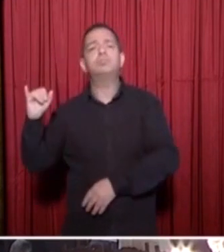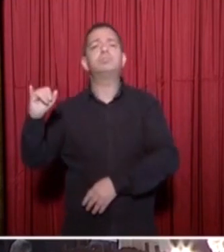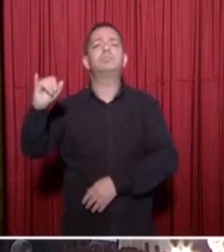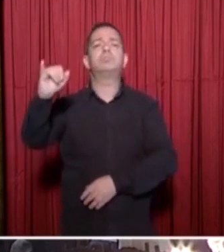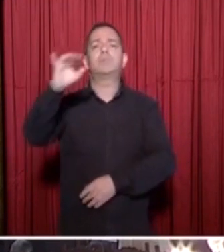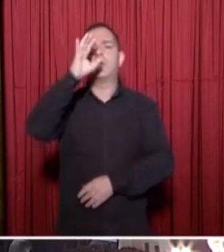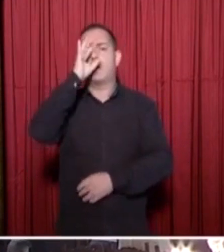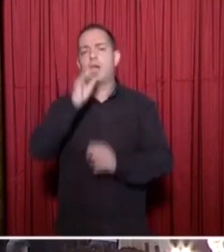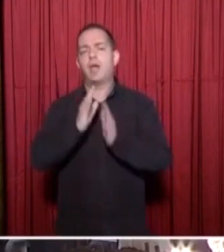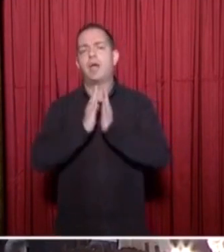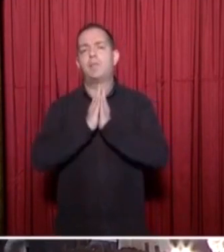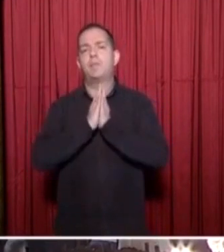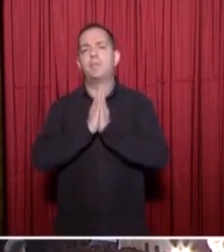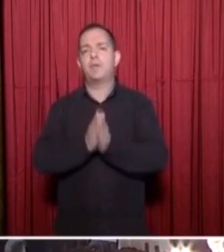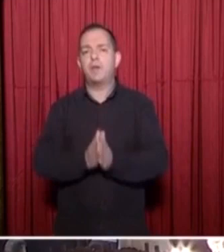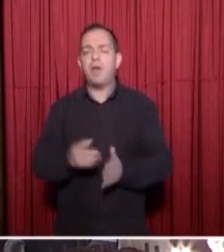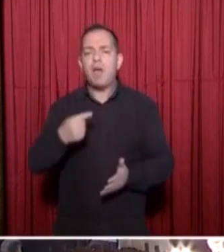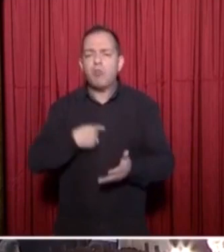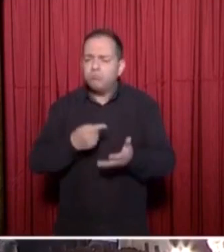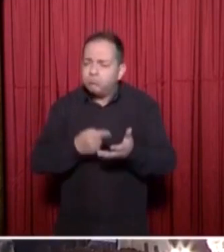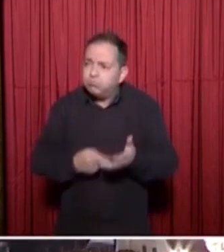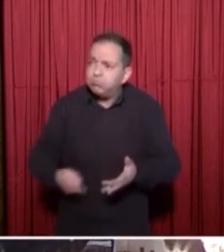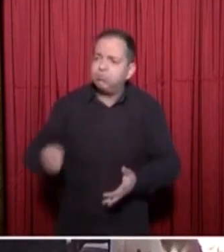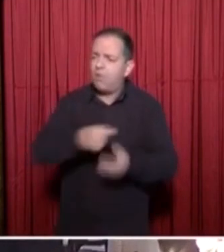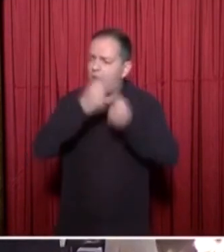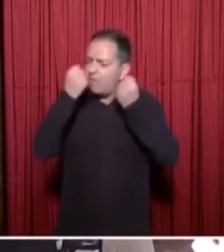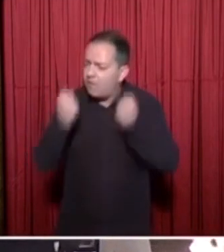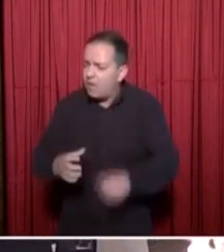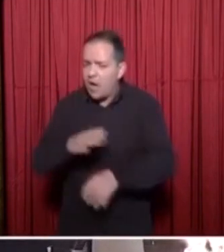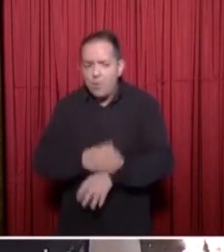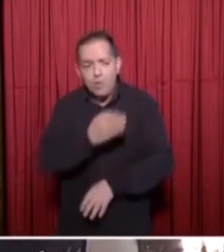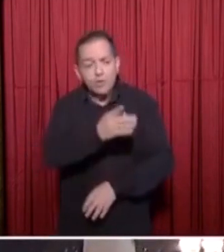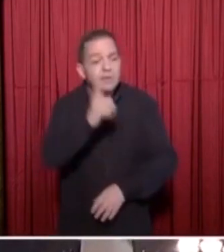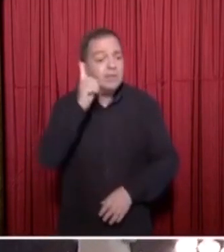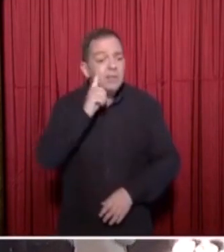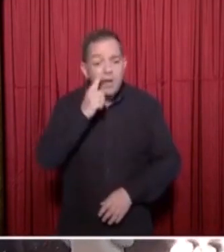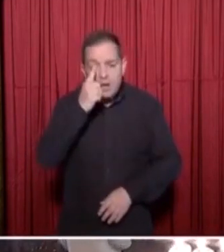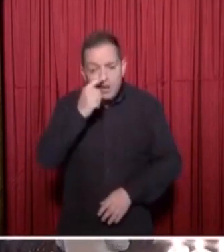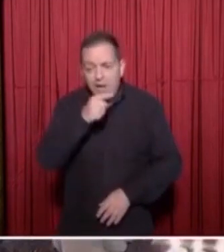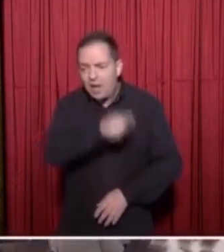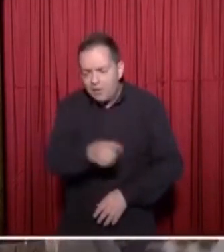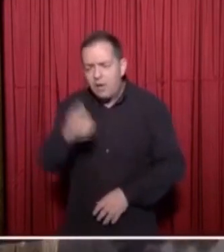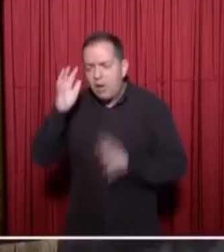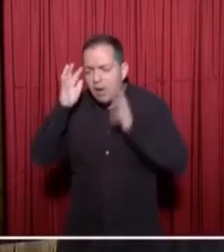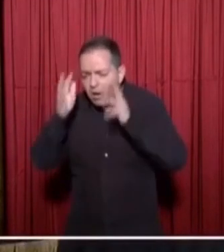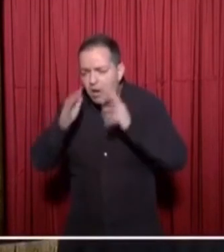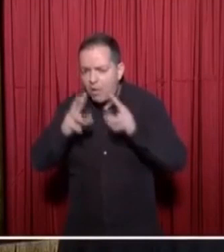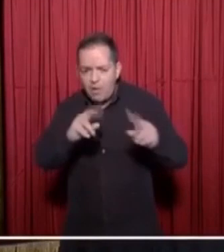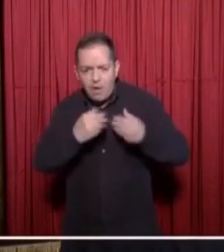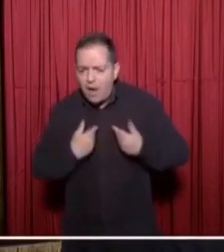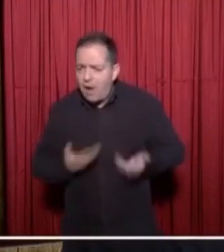αιώνων. Αμήν. Υπέρ την πόρνη αγαθέ ανομίσας δακρύων όβρους ουδαμώσει προσήξα, αλλά